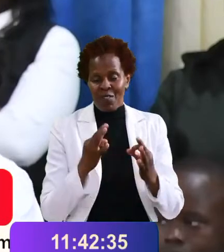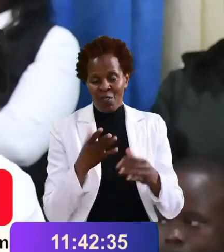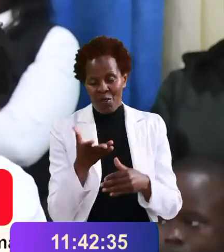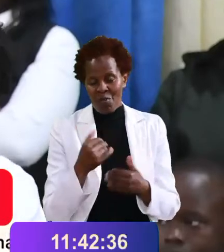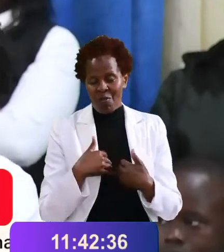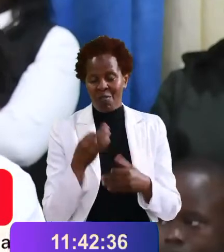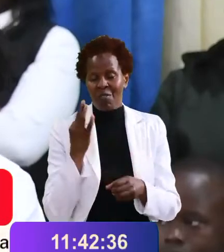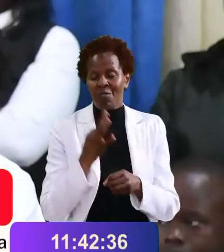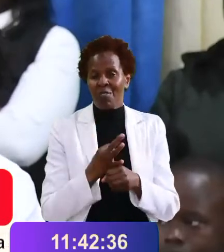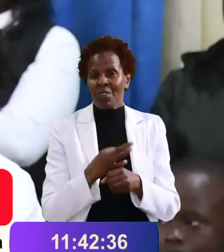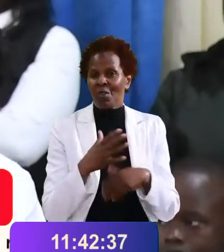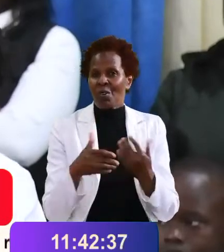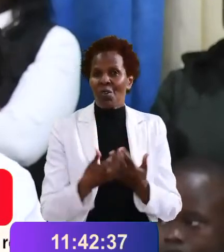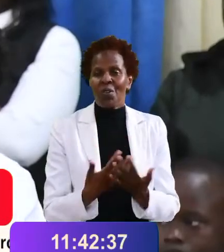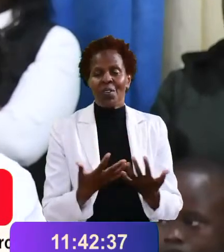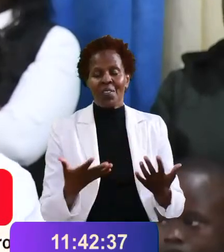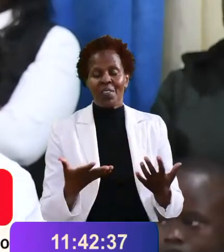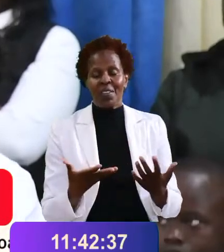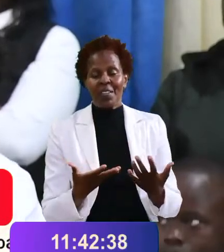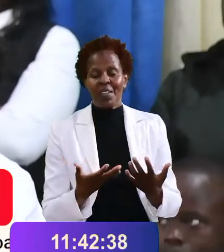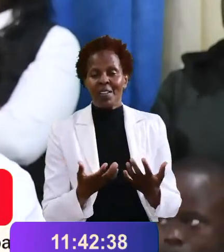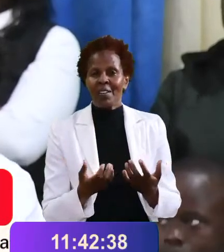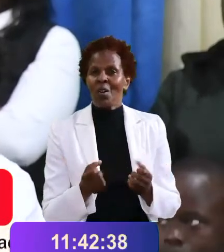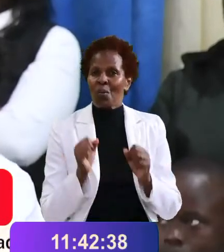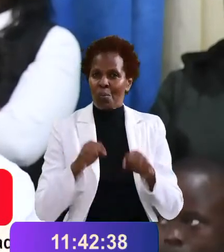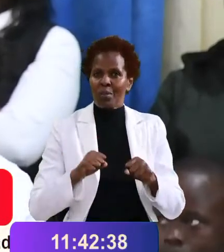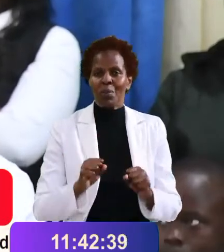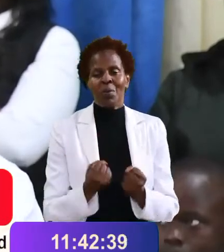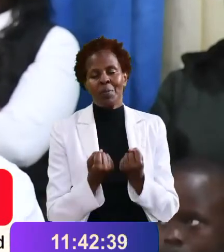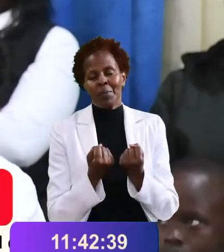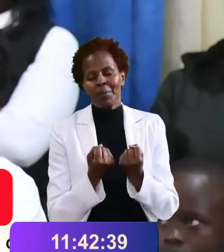imani, kila kitu linaweza kufanyika.